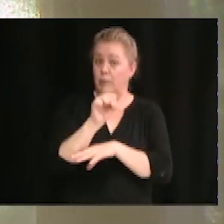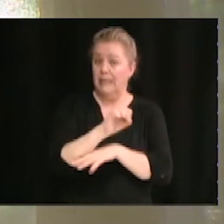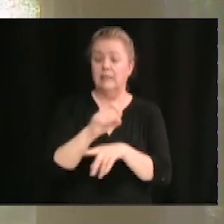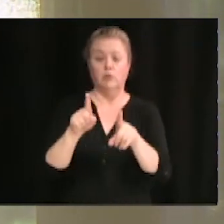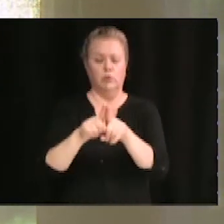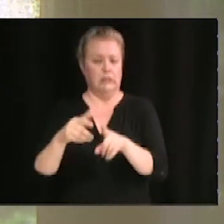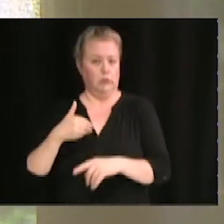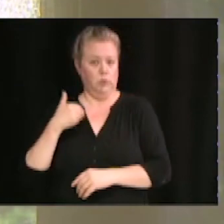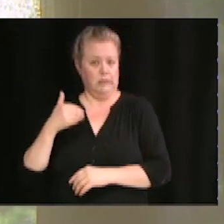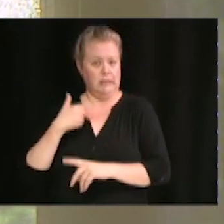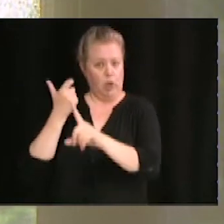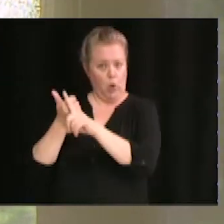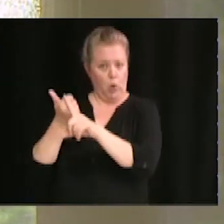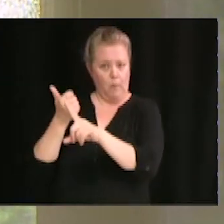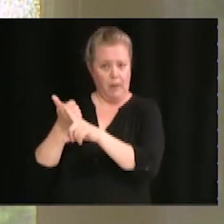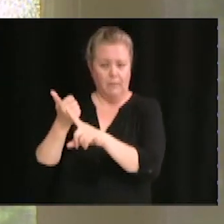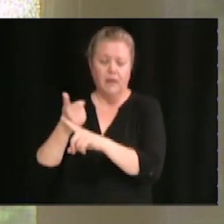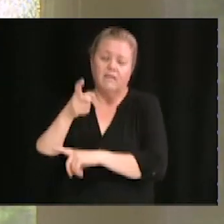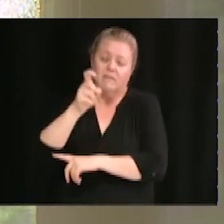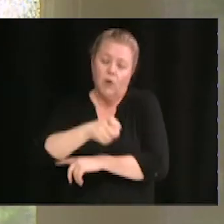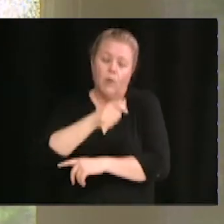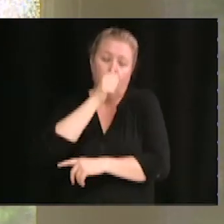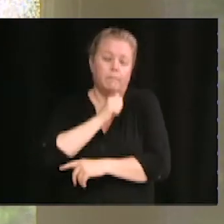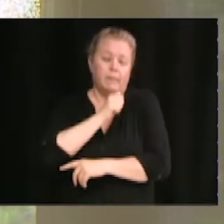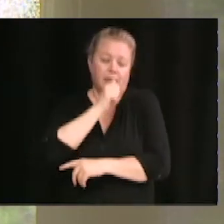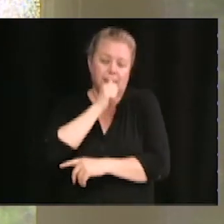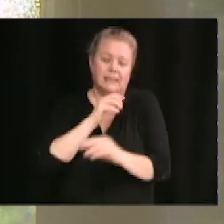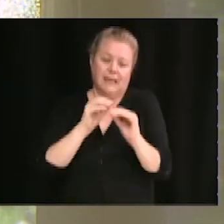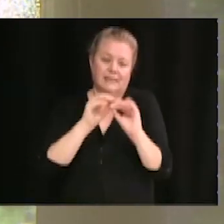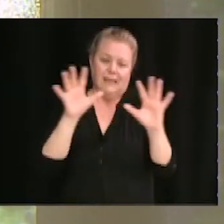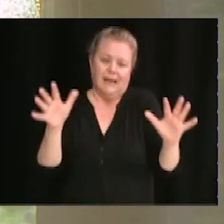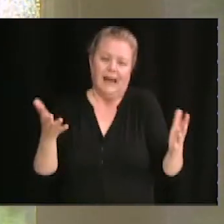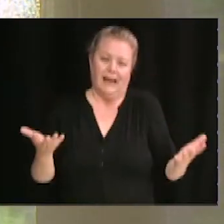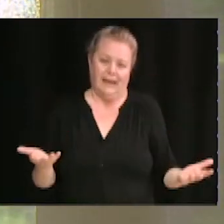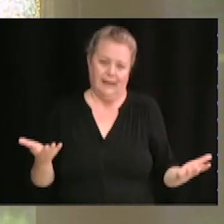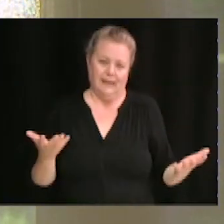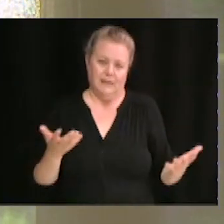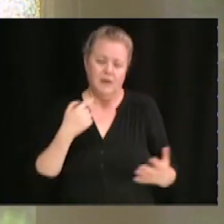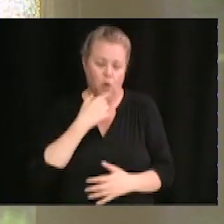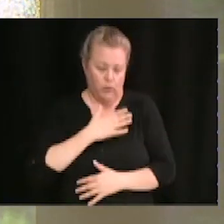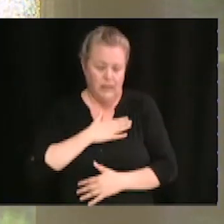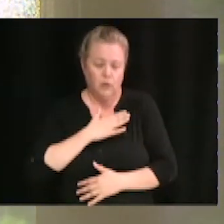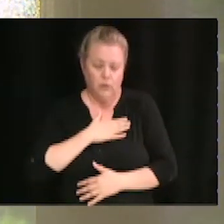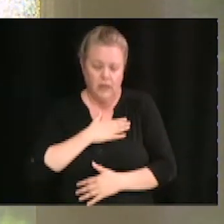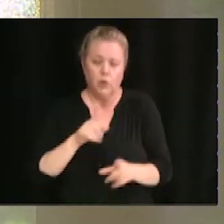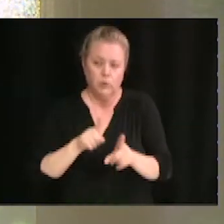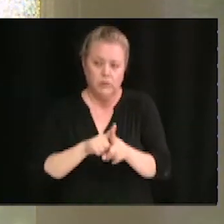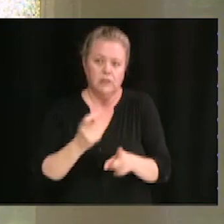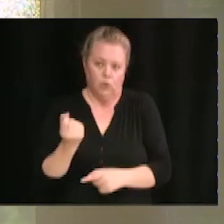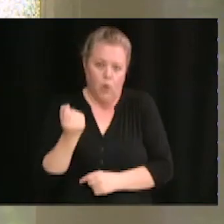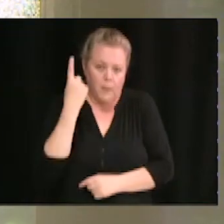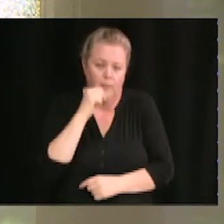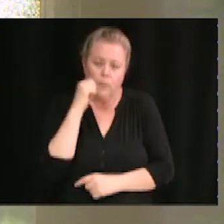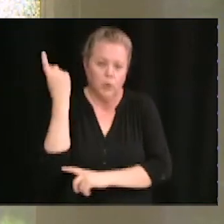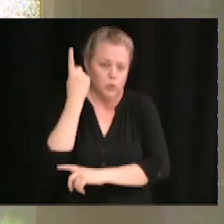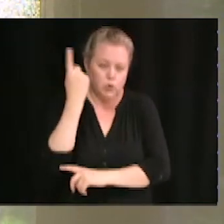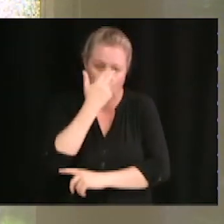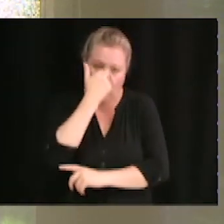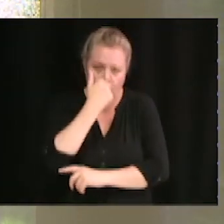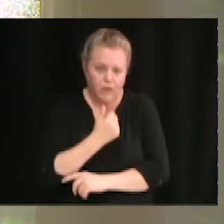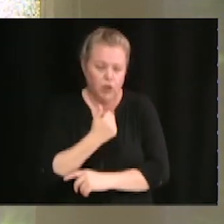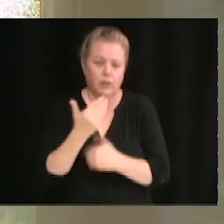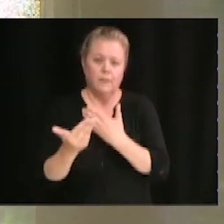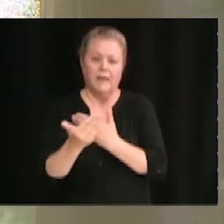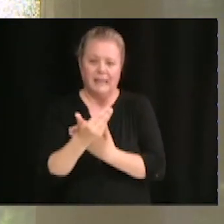-mêmes aussi, évidemment, doivent faire preuve de patience. On l'apprécie. On comprend que ce n pas toujours agréable. Le matin, on va au travail, reconduit les